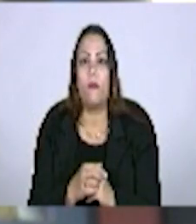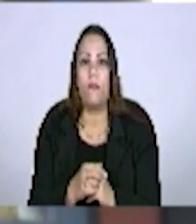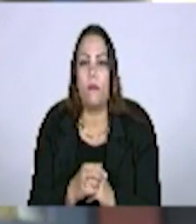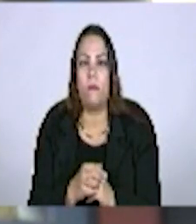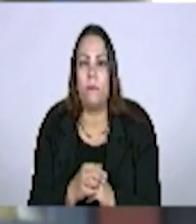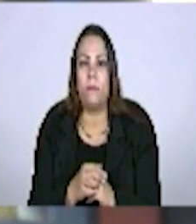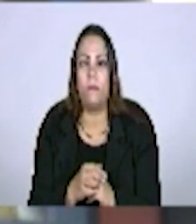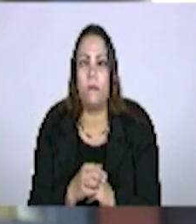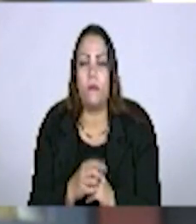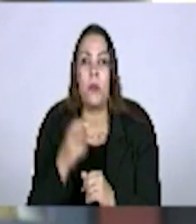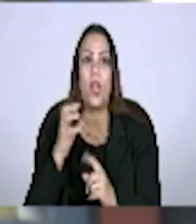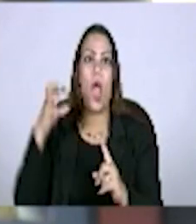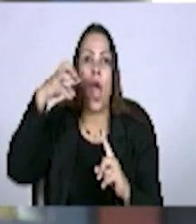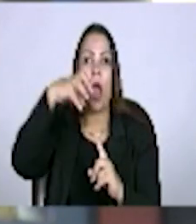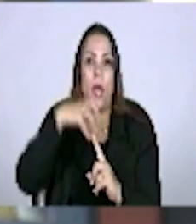ب